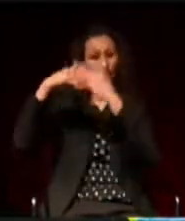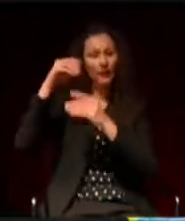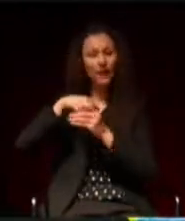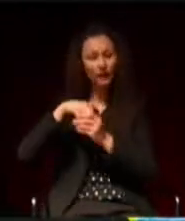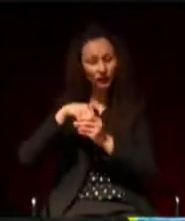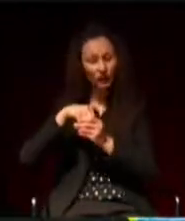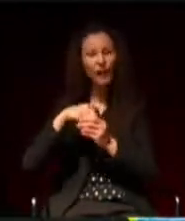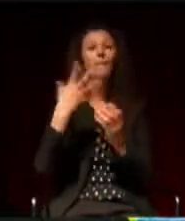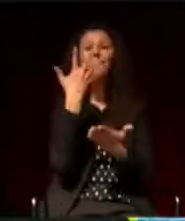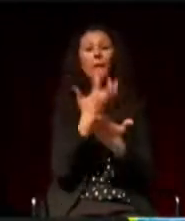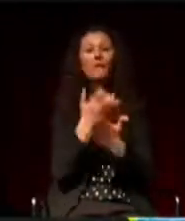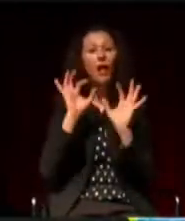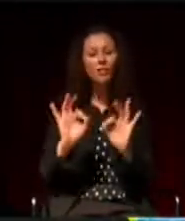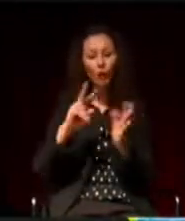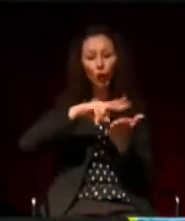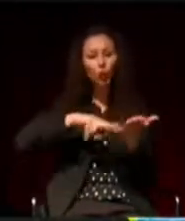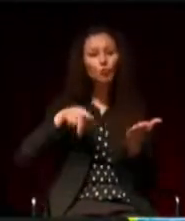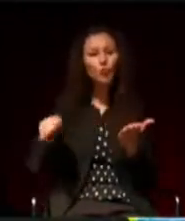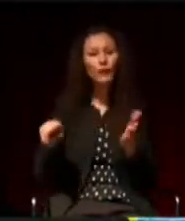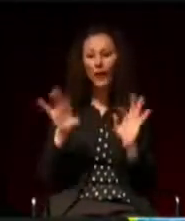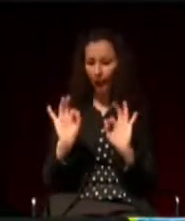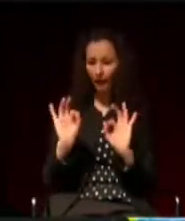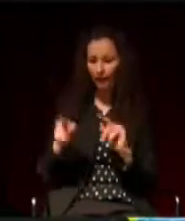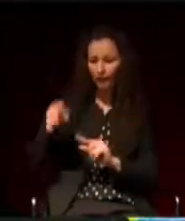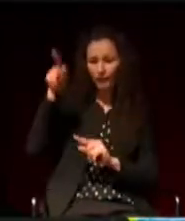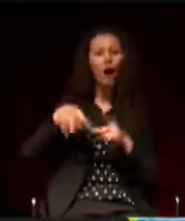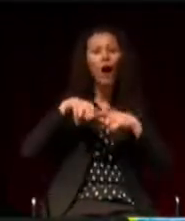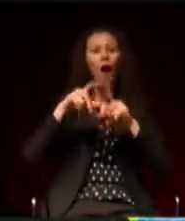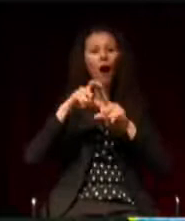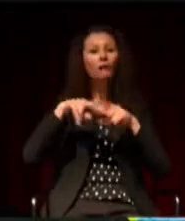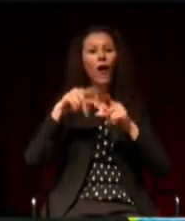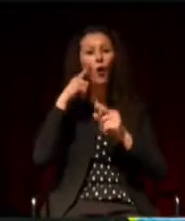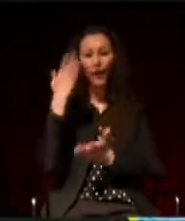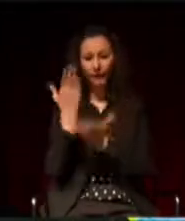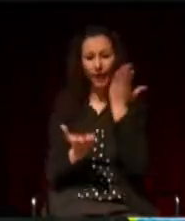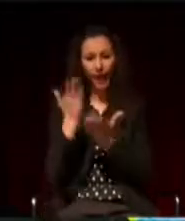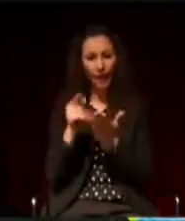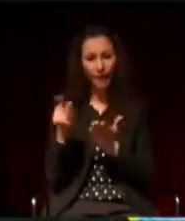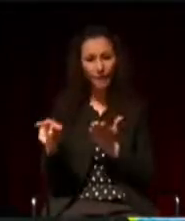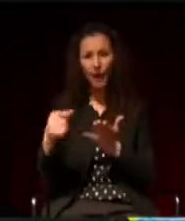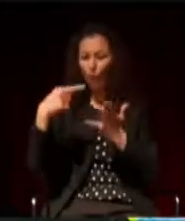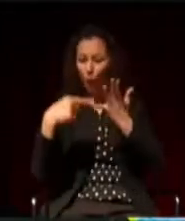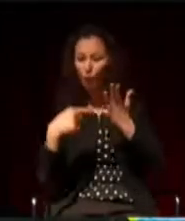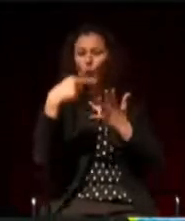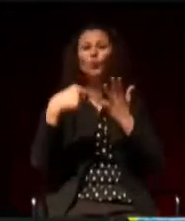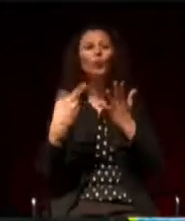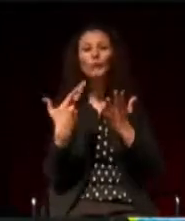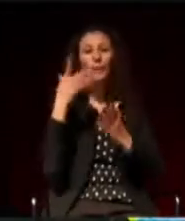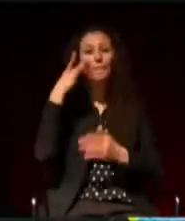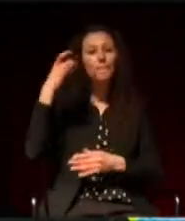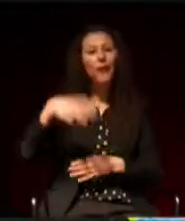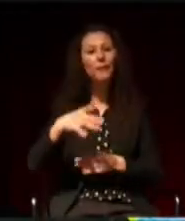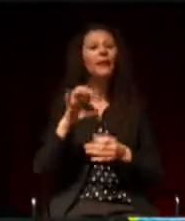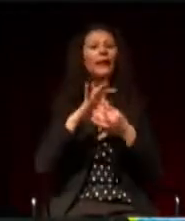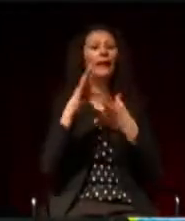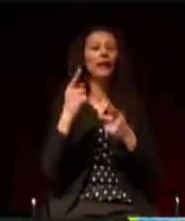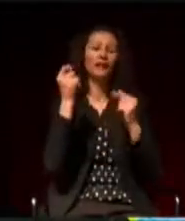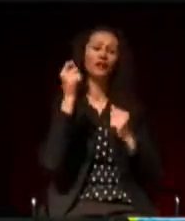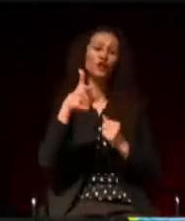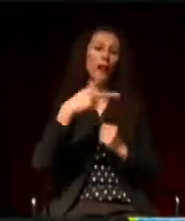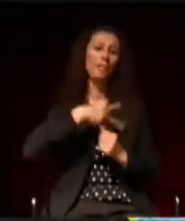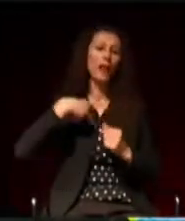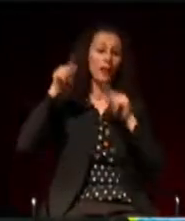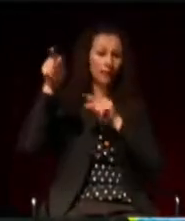verilirken mevcut ruhsatlı yapının kotuna göre ada bazında değerlendirme yaparak kot alınacak noktayı belirlemeyi ilgili ilçe belediyesi